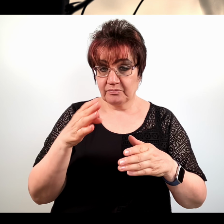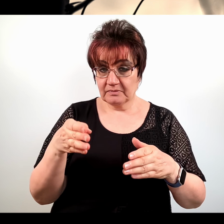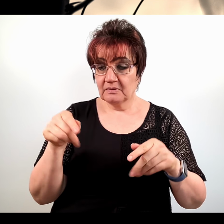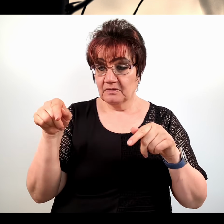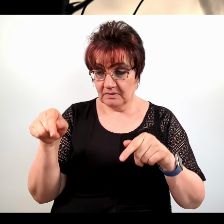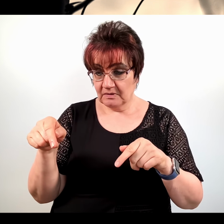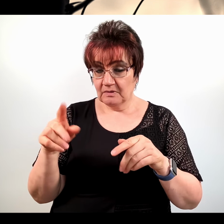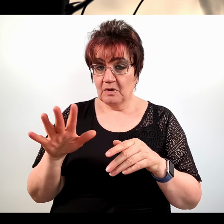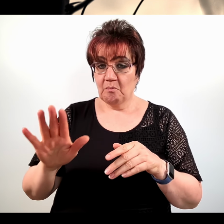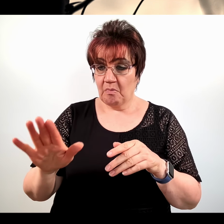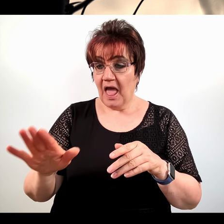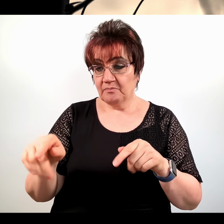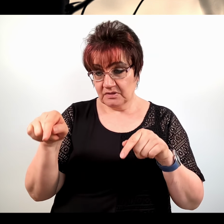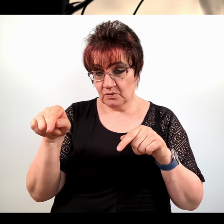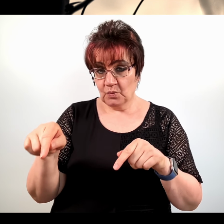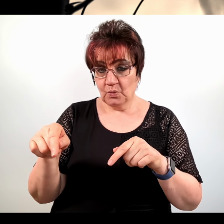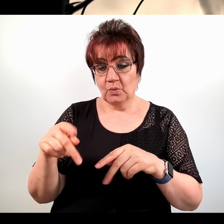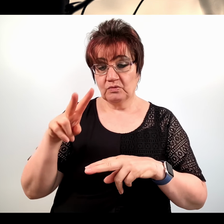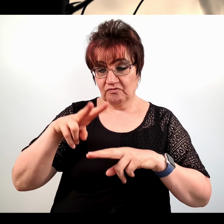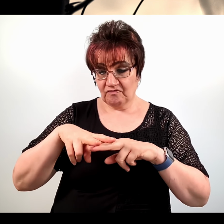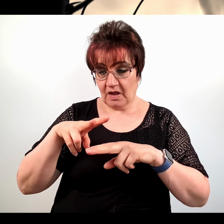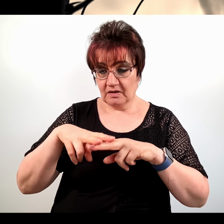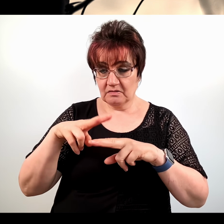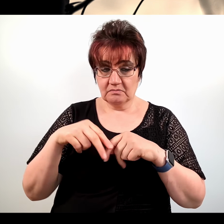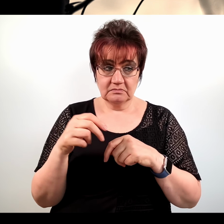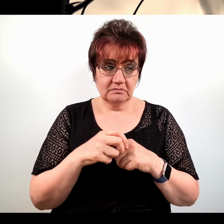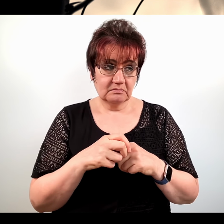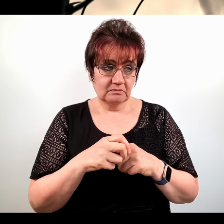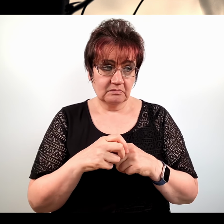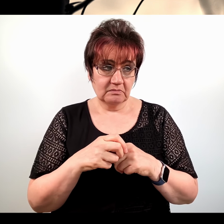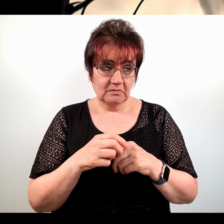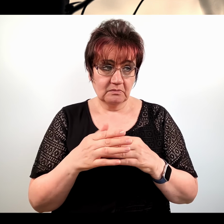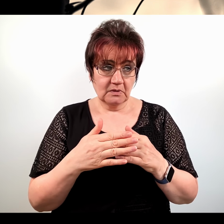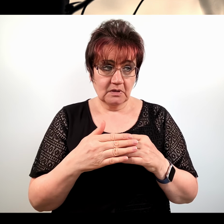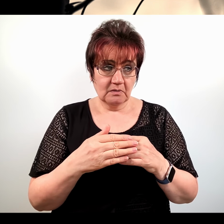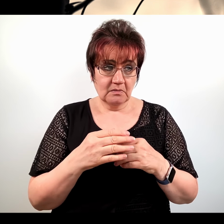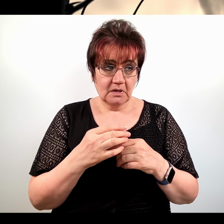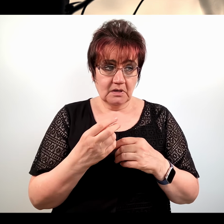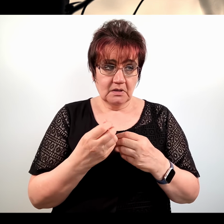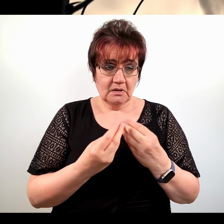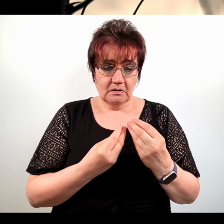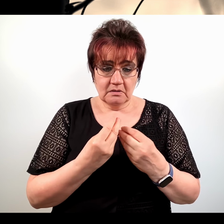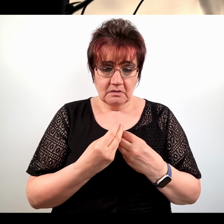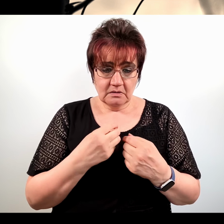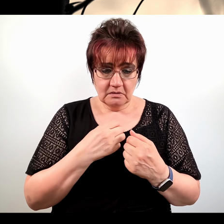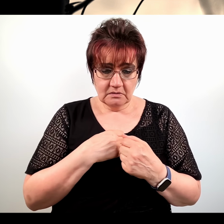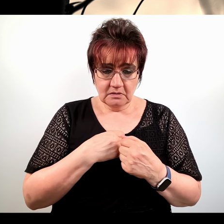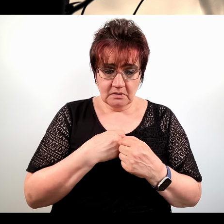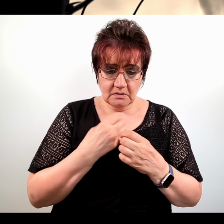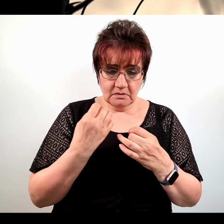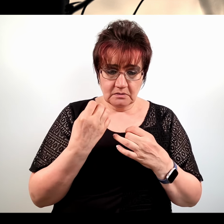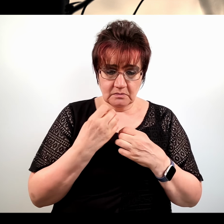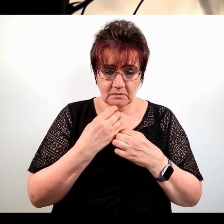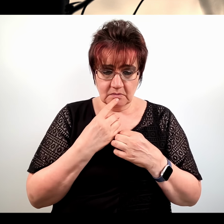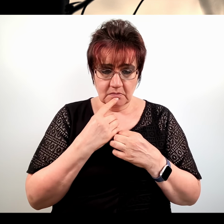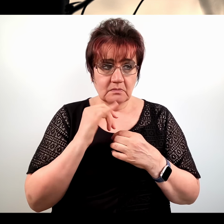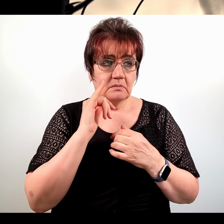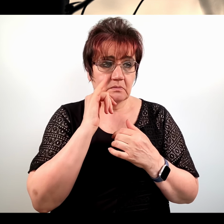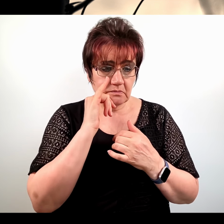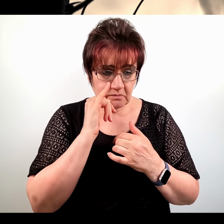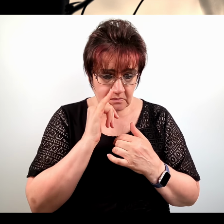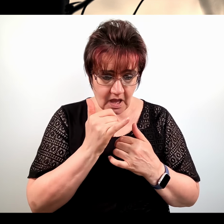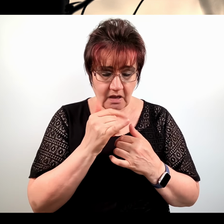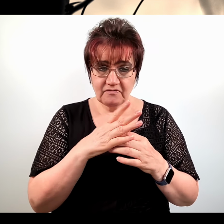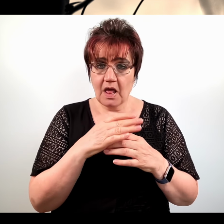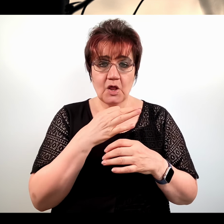Dem Nachbarn wurde unheimlich zumute. Doch weil er sich in so großer Not befand, willigte